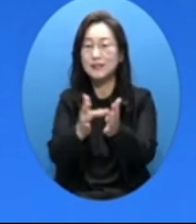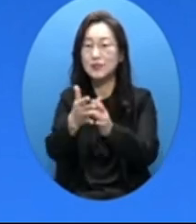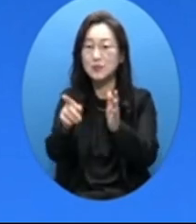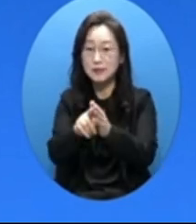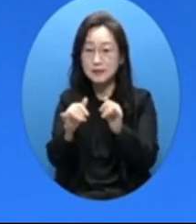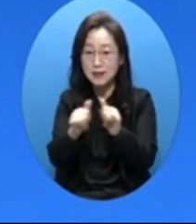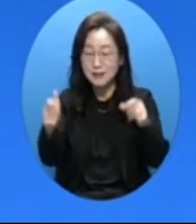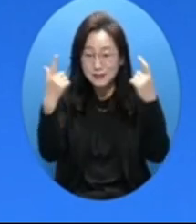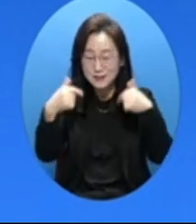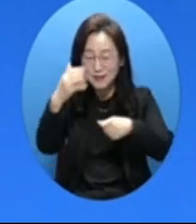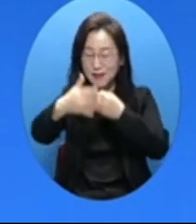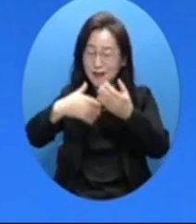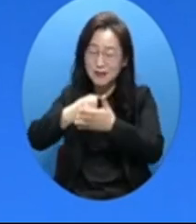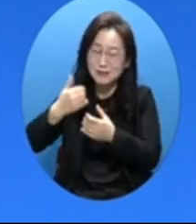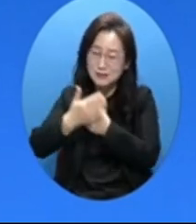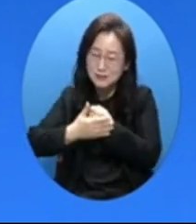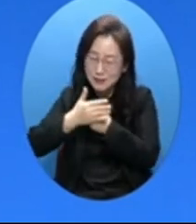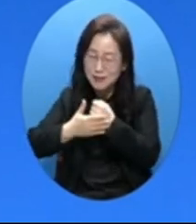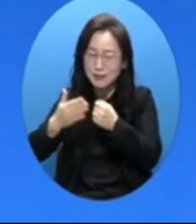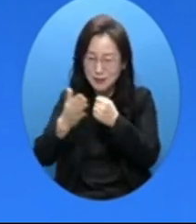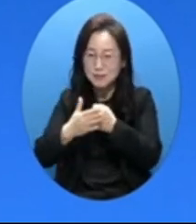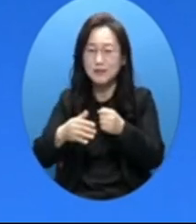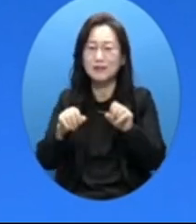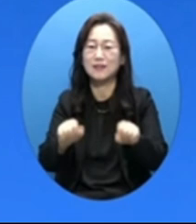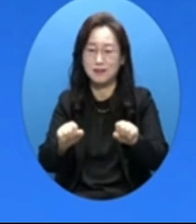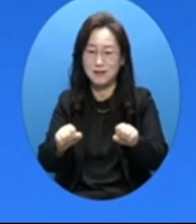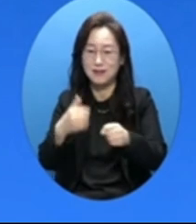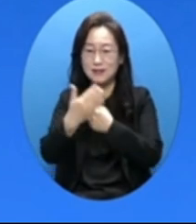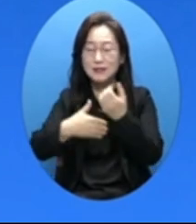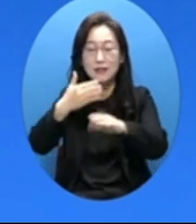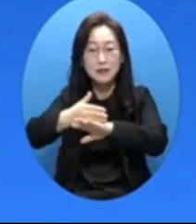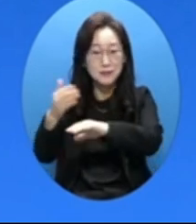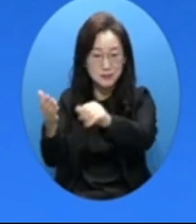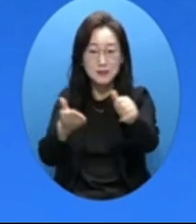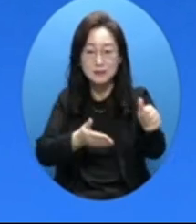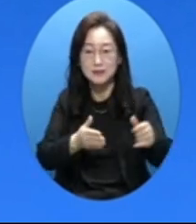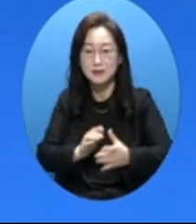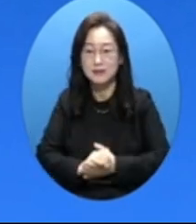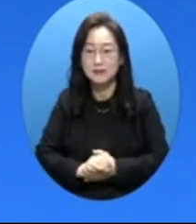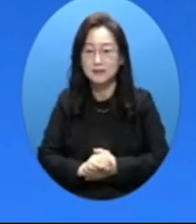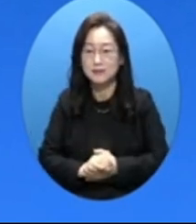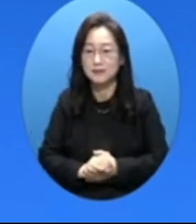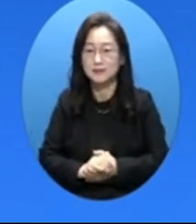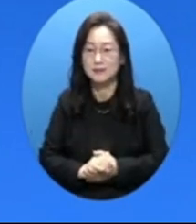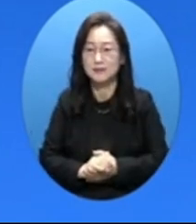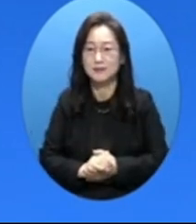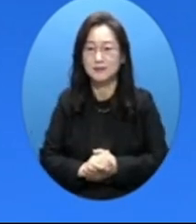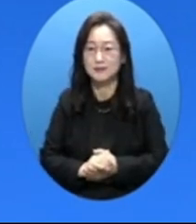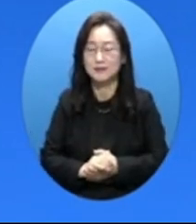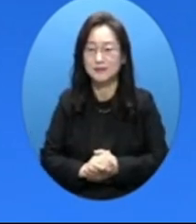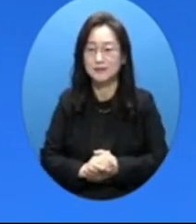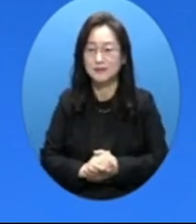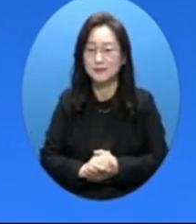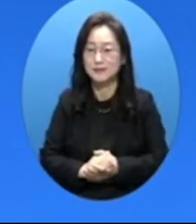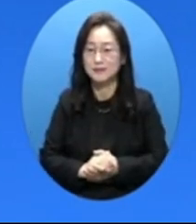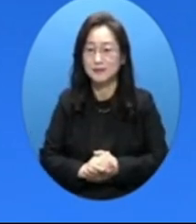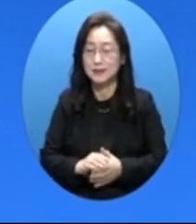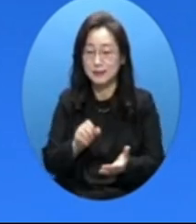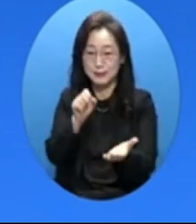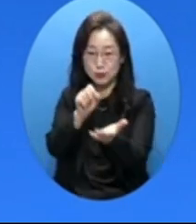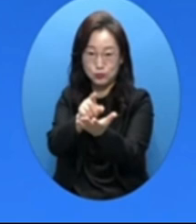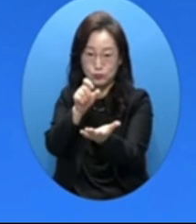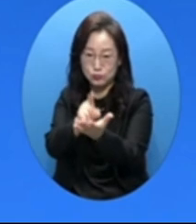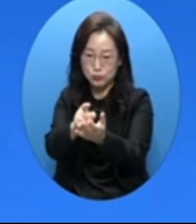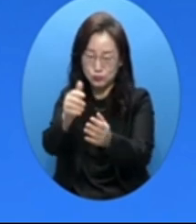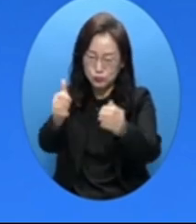믿는 사람들은 늘 하나님의 은혜로 사는 것입니다 은혜 감사해야 되는 것입니다 그래서 축구